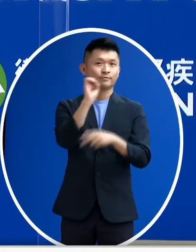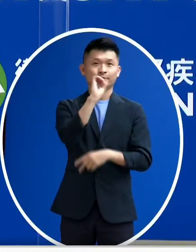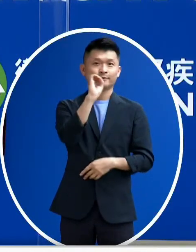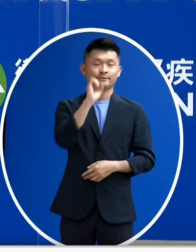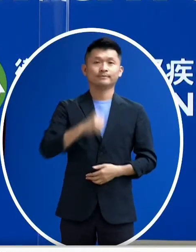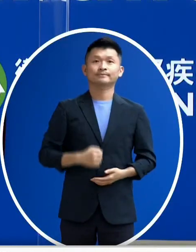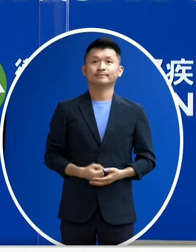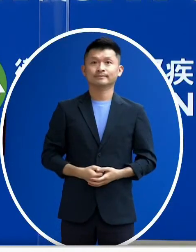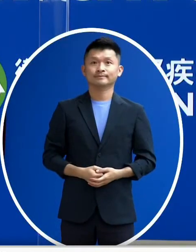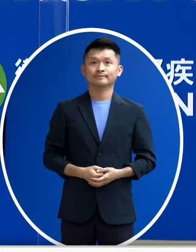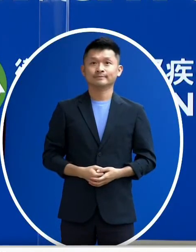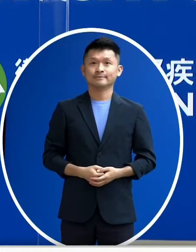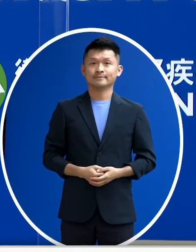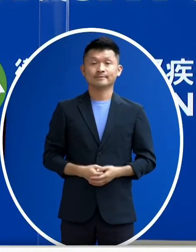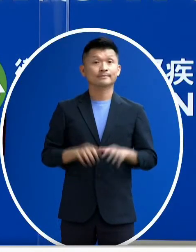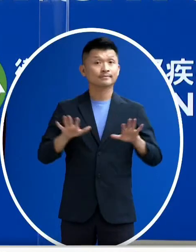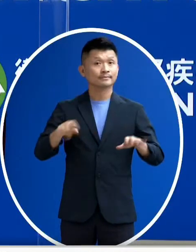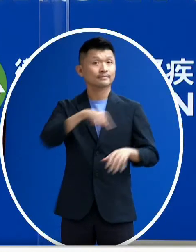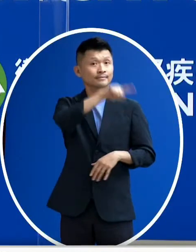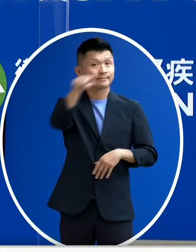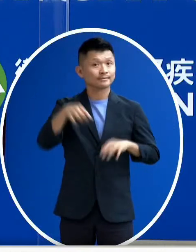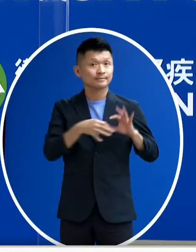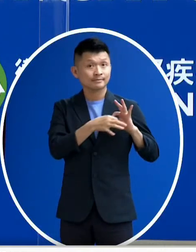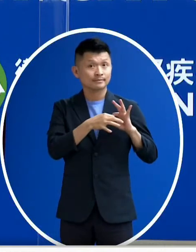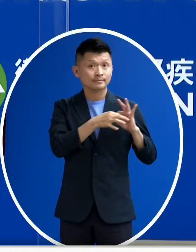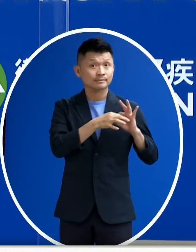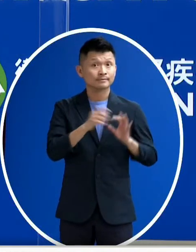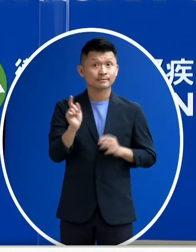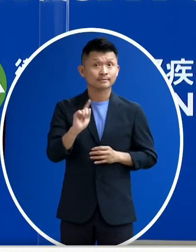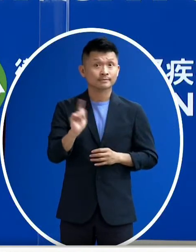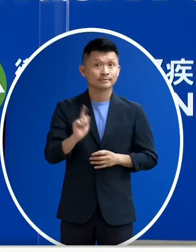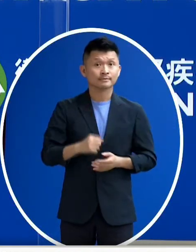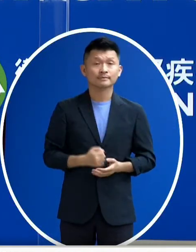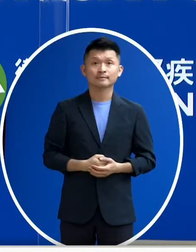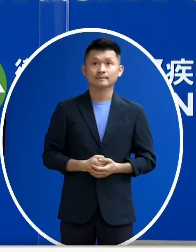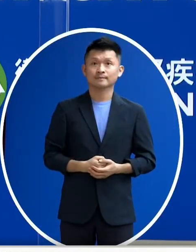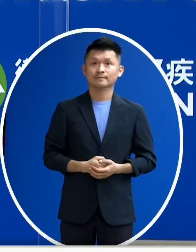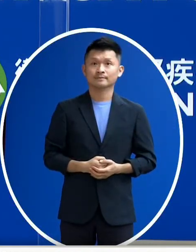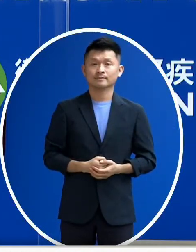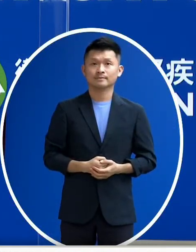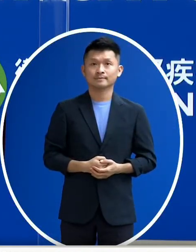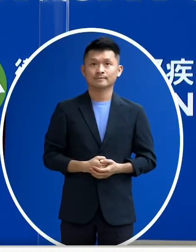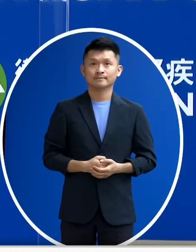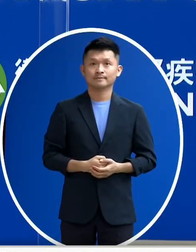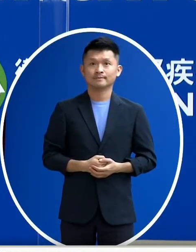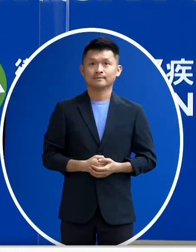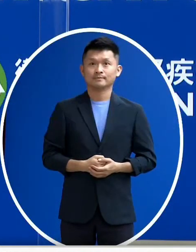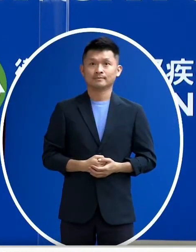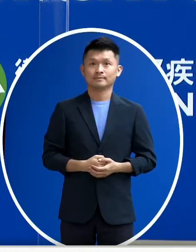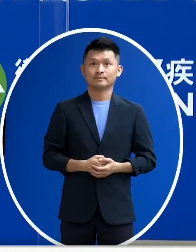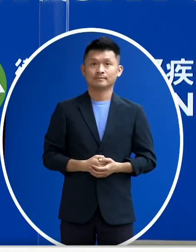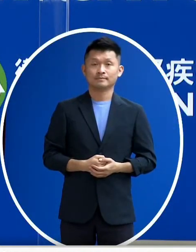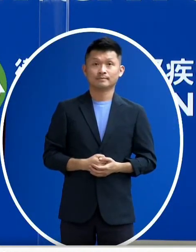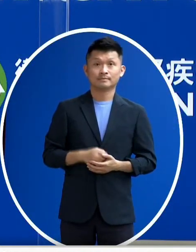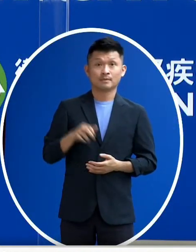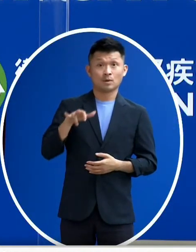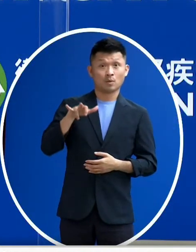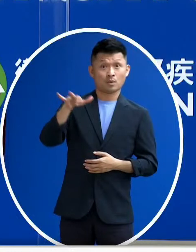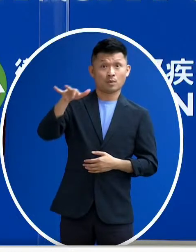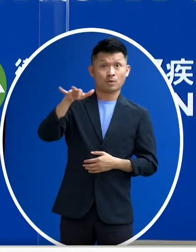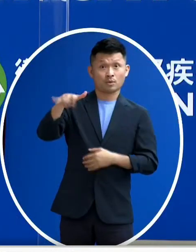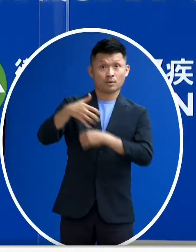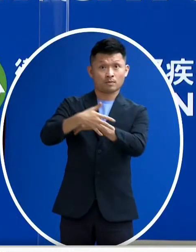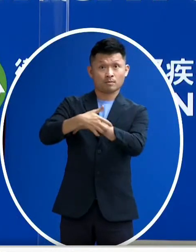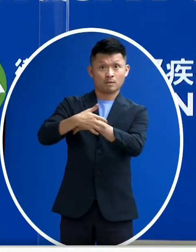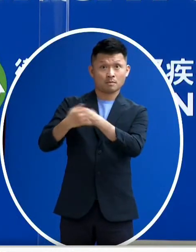哦。那有关今天大家比较关心的是，就是有一有国航的机组员，那